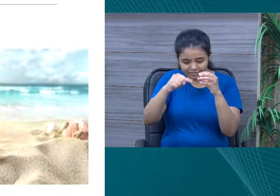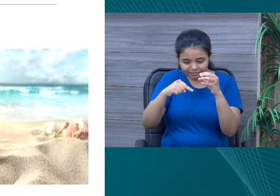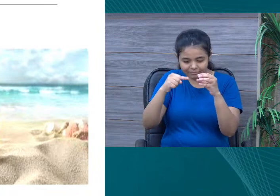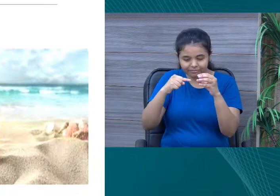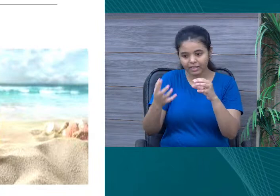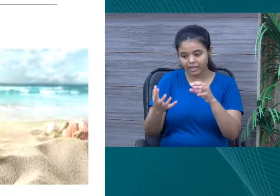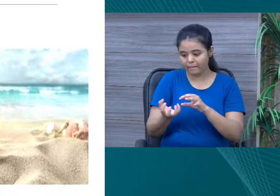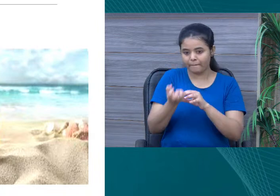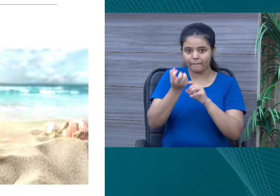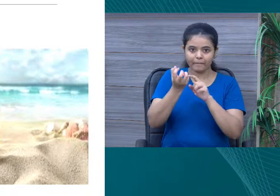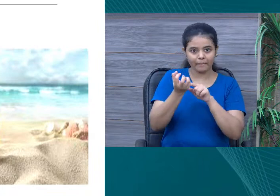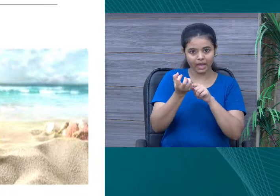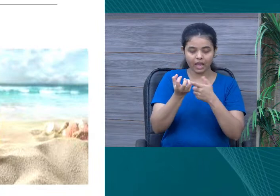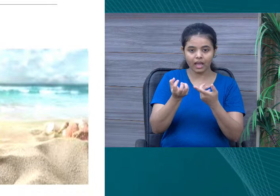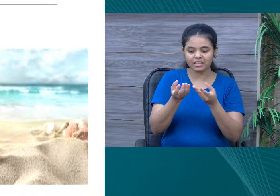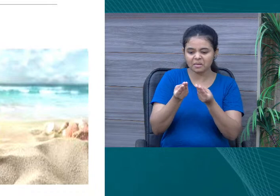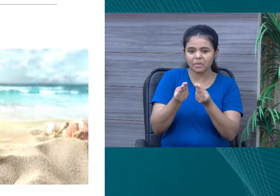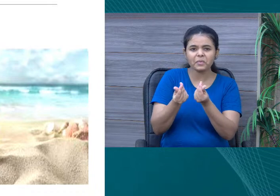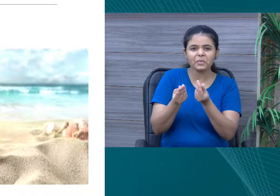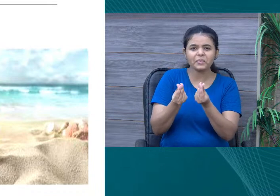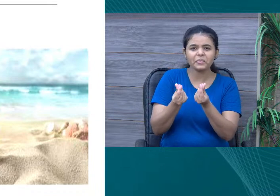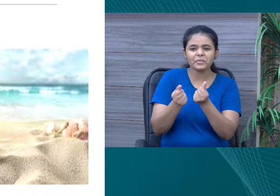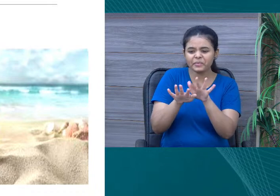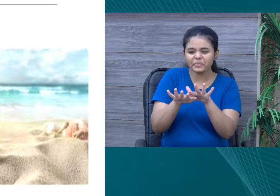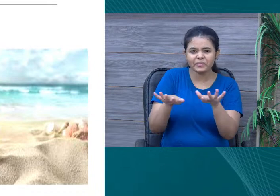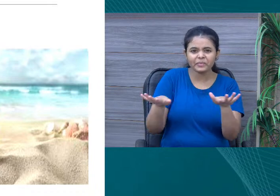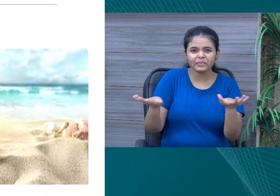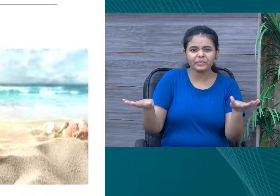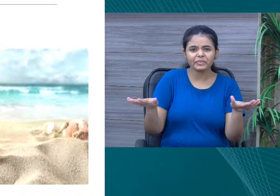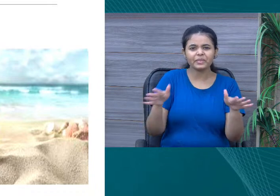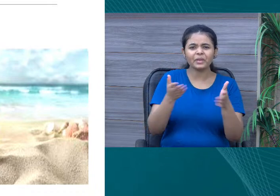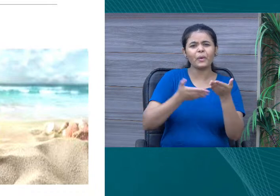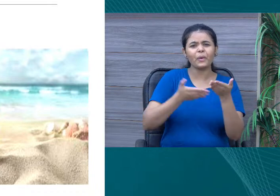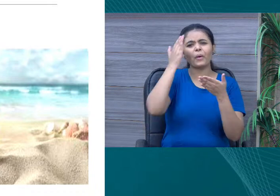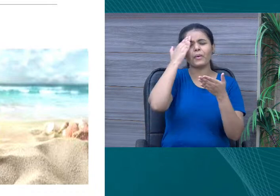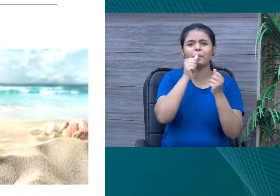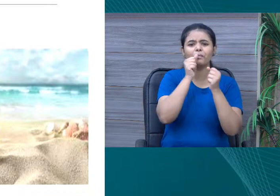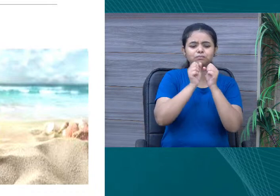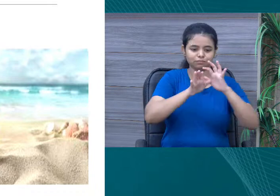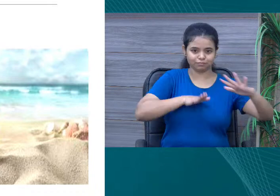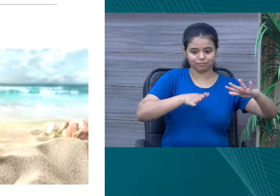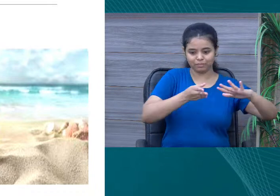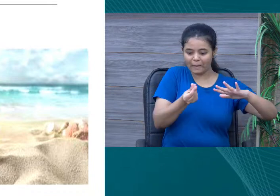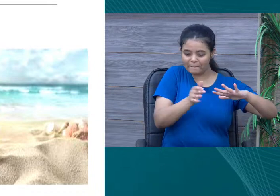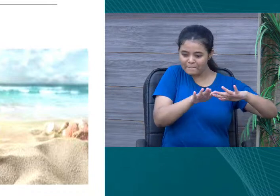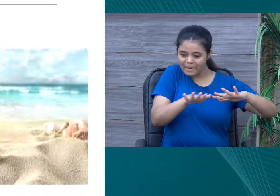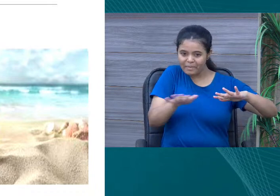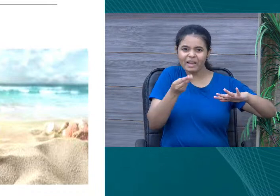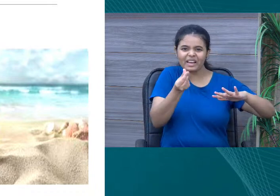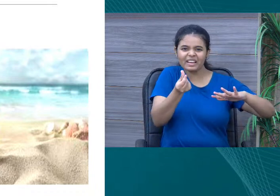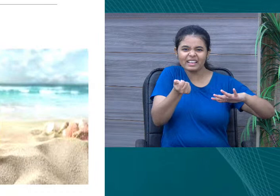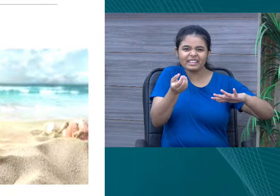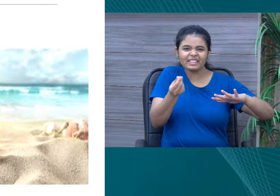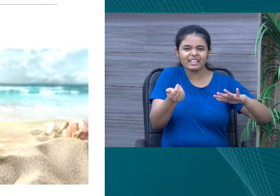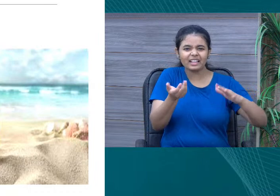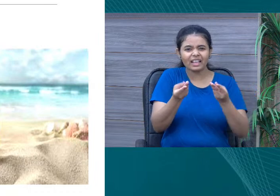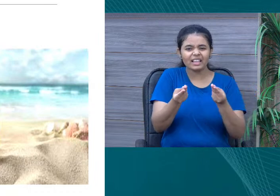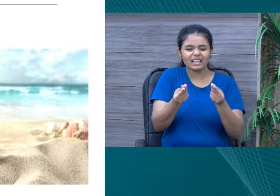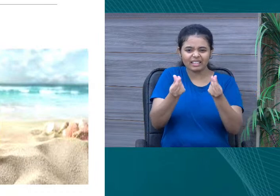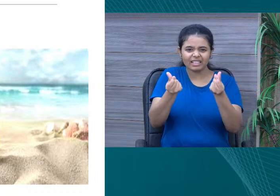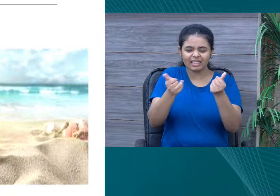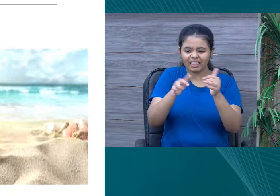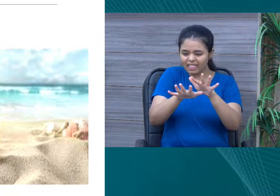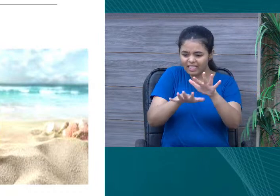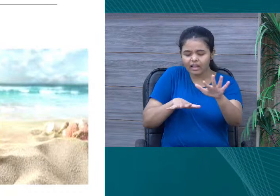हैं. So lying on a sand, सी के पास हमारे को बहुत सारी सैंड नजर आती है. सी के अक्सर पास में आप देखेंगे तो रेत एक